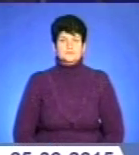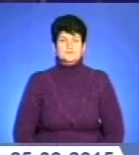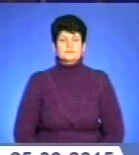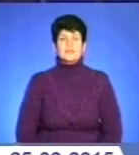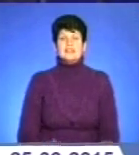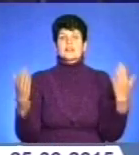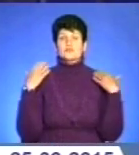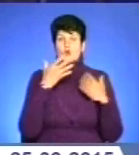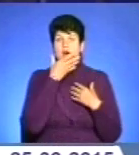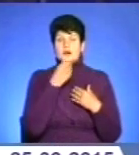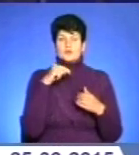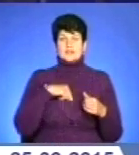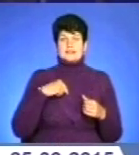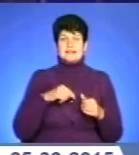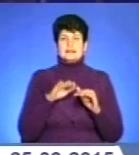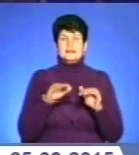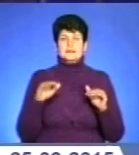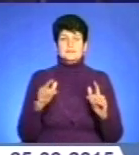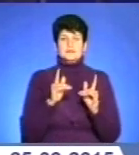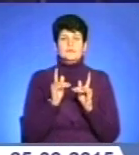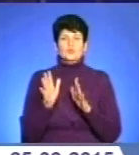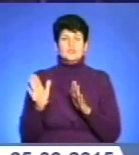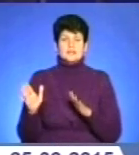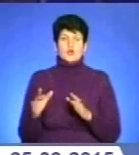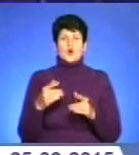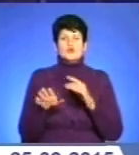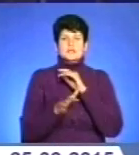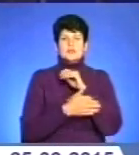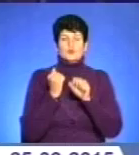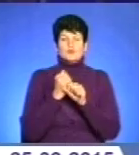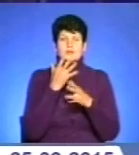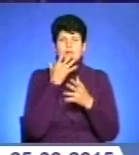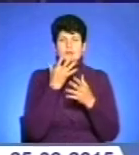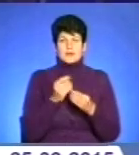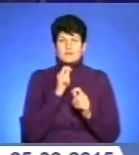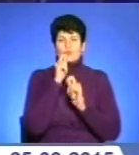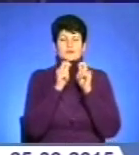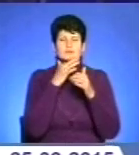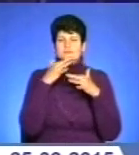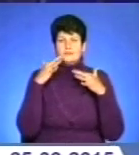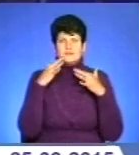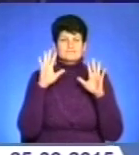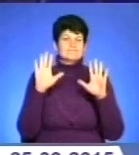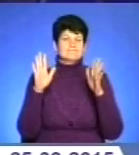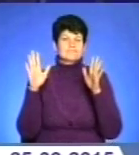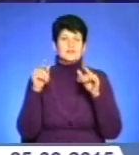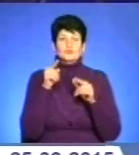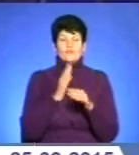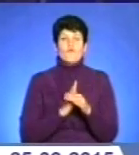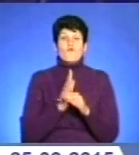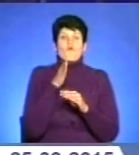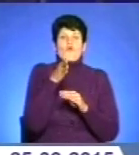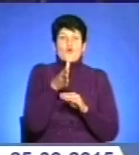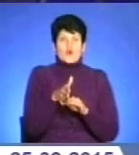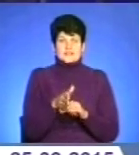На вихідні у гарному настрої для вихованців дитячих будинків останній робочий день подарував багато приємних моментів. До них у гості у рамках